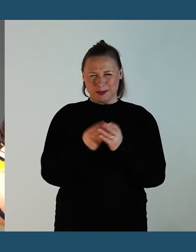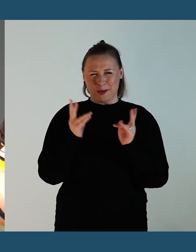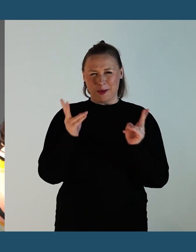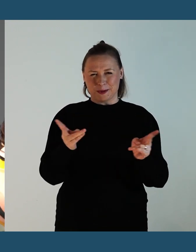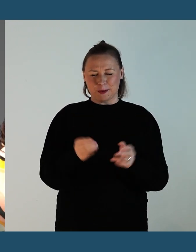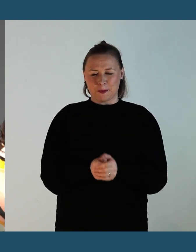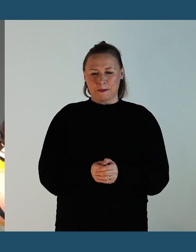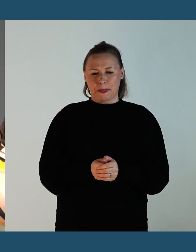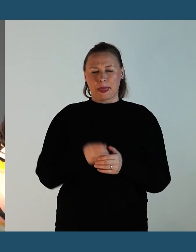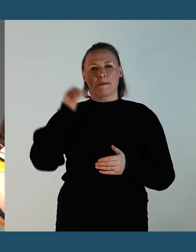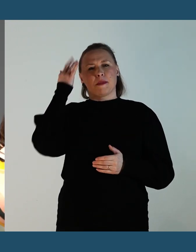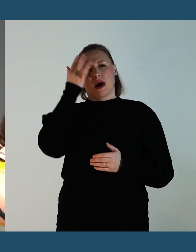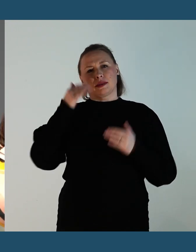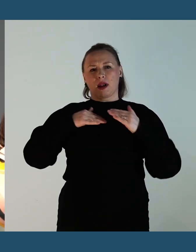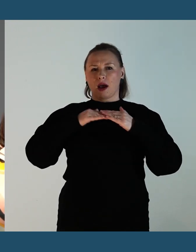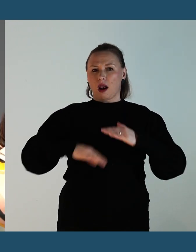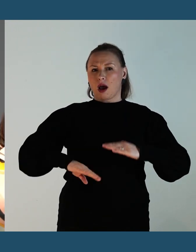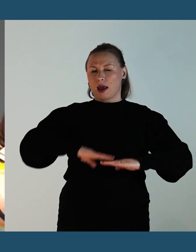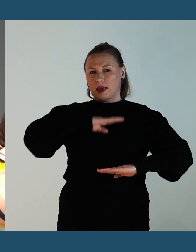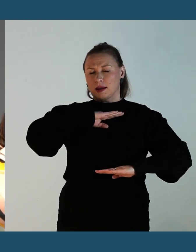tämän